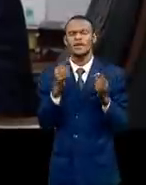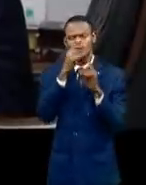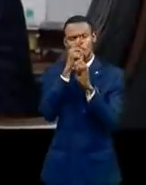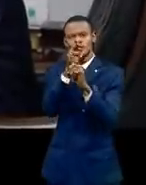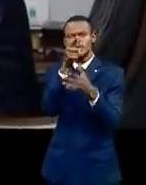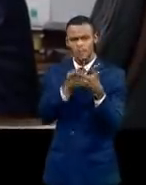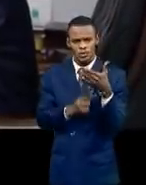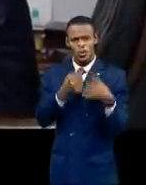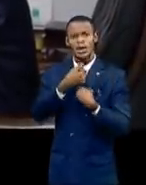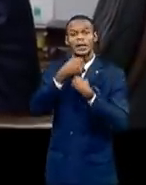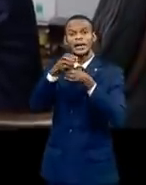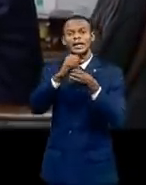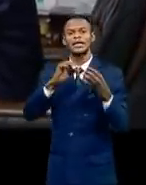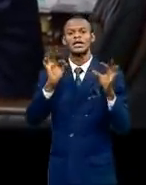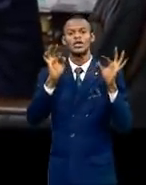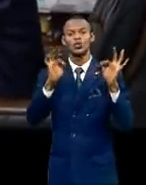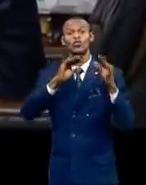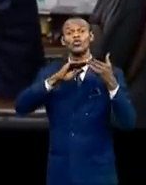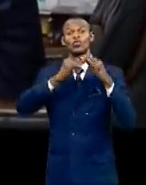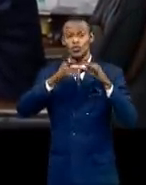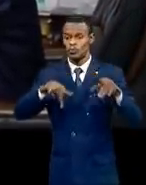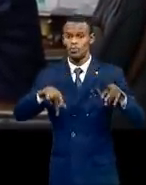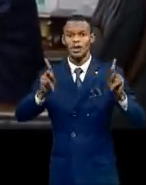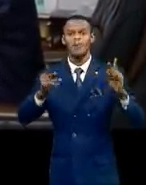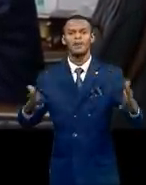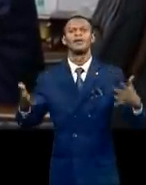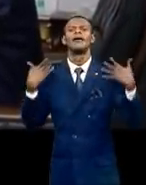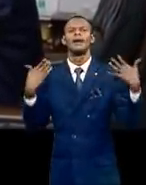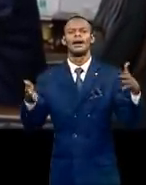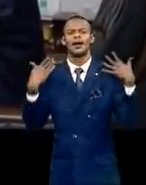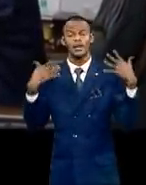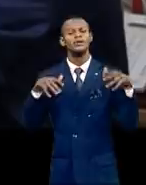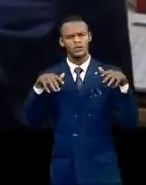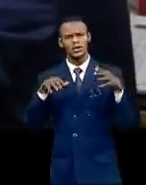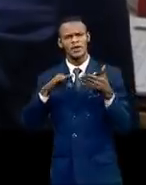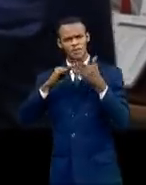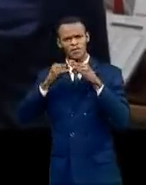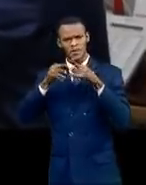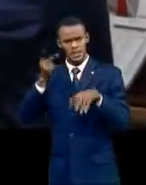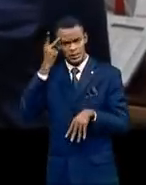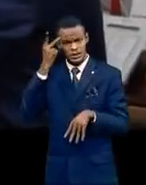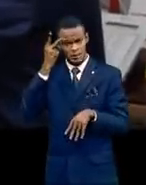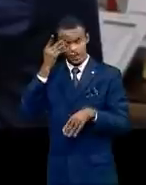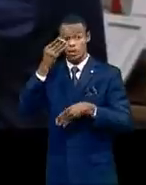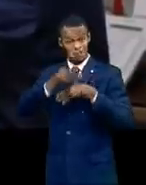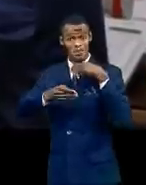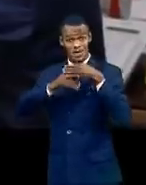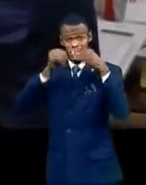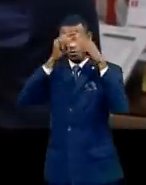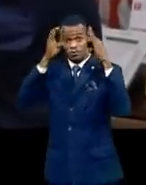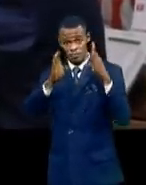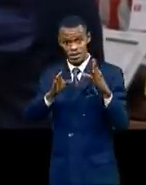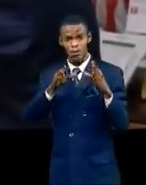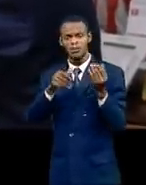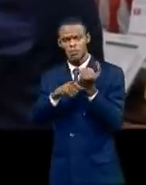quotidien, pouvant offrir les commodités et fonctionnalités telles que les habitations, les lieux de travail et d'études,